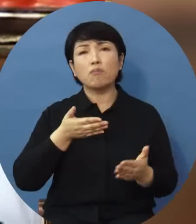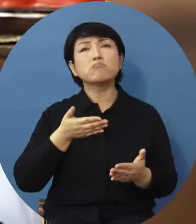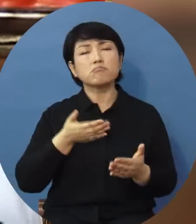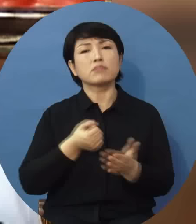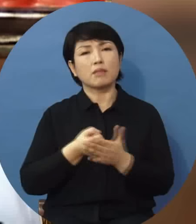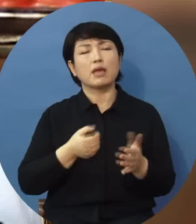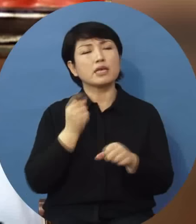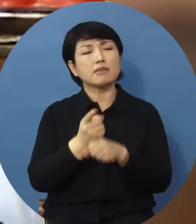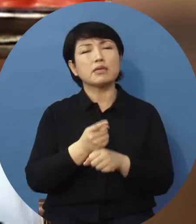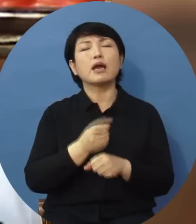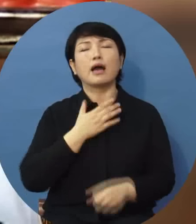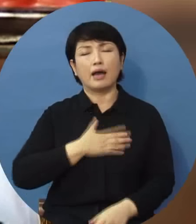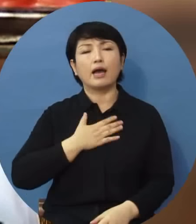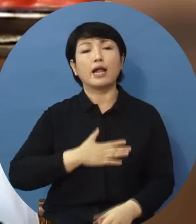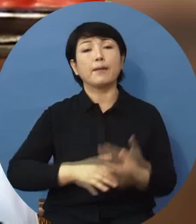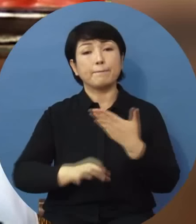경험적으로 알아야 그게 지혜예요.